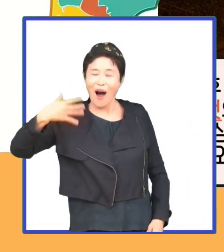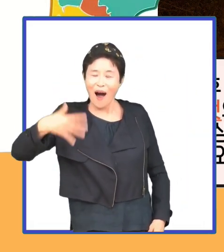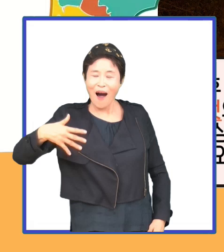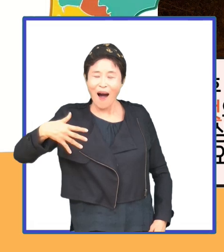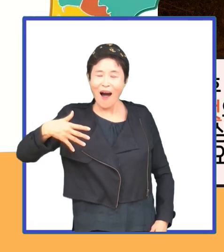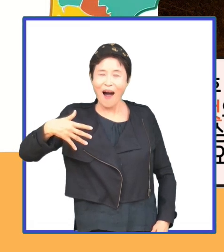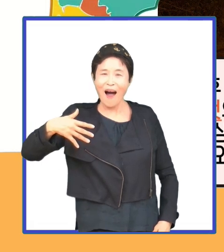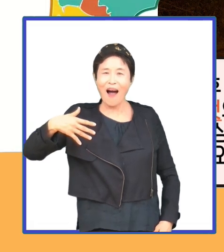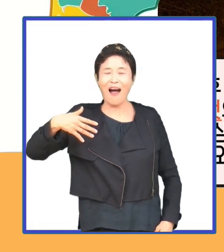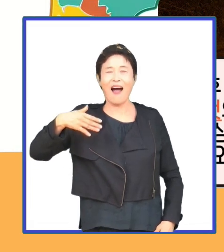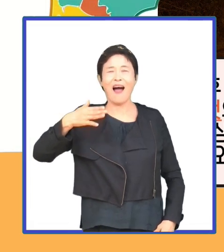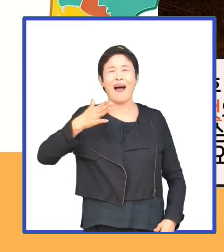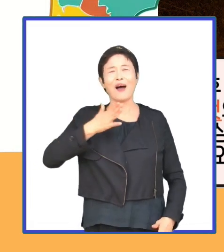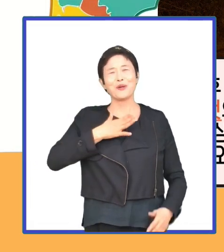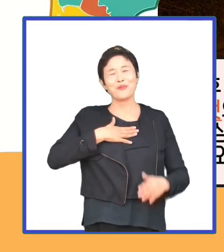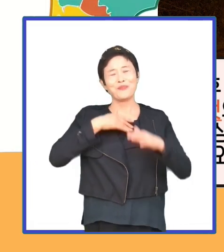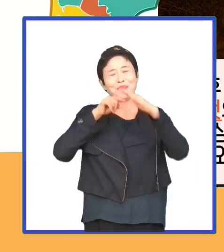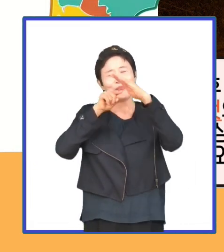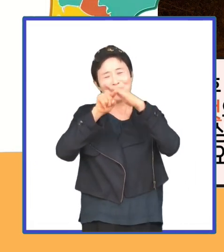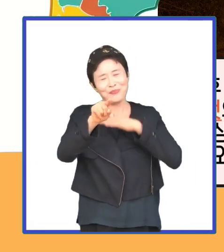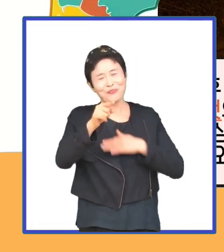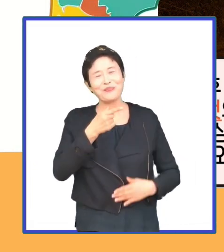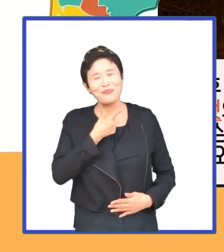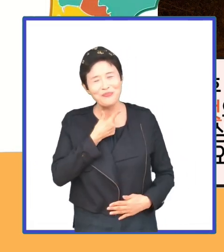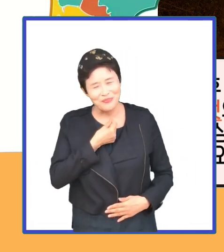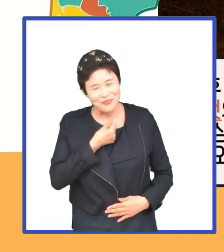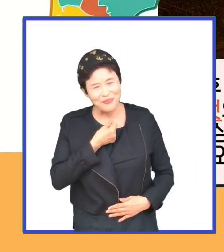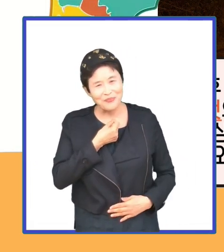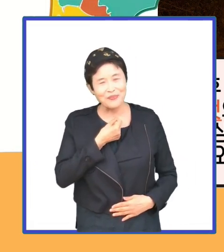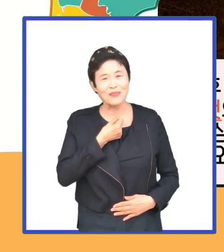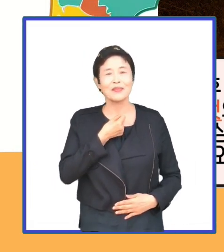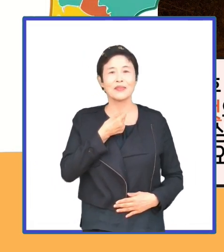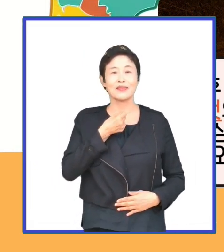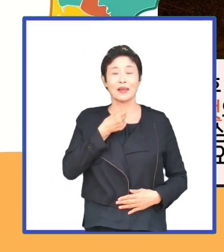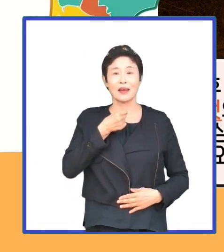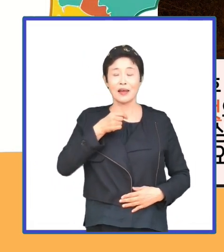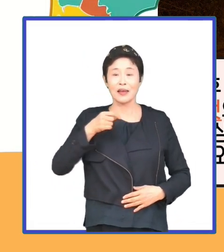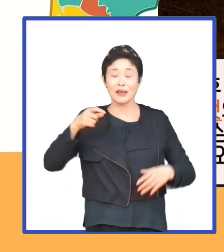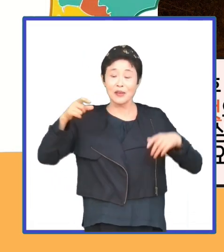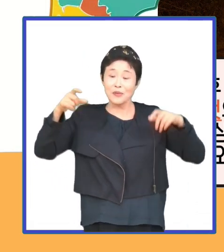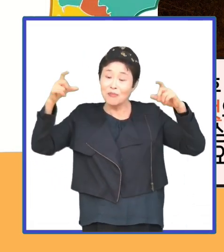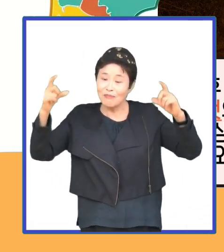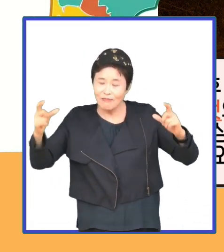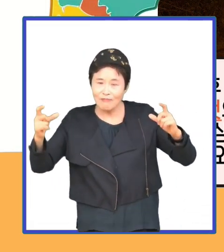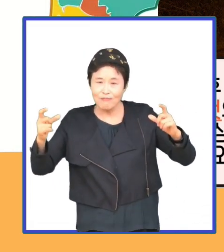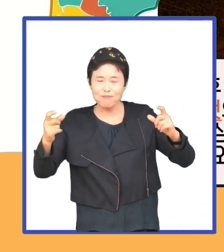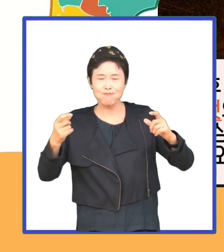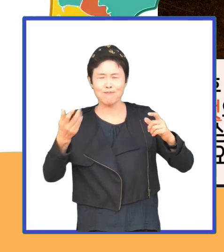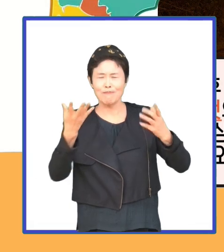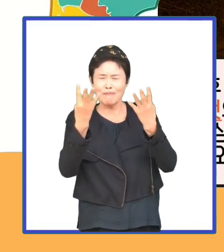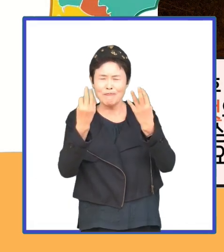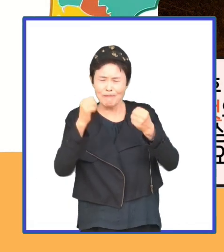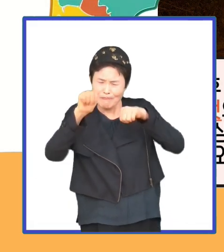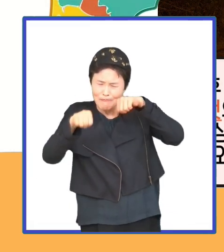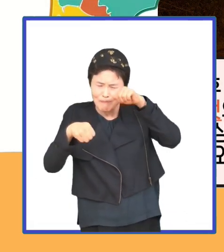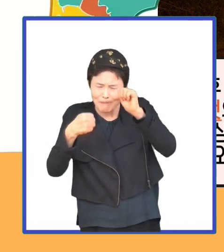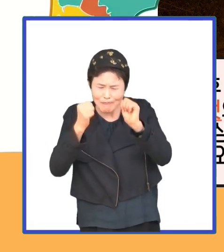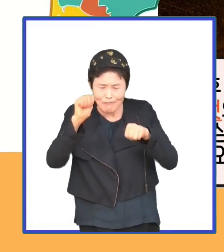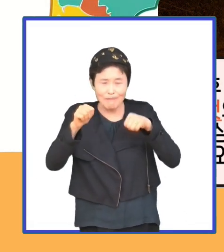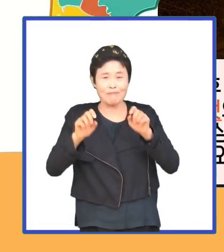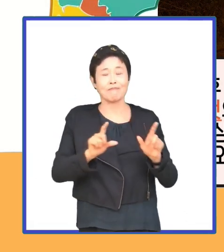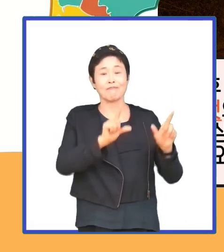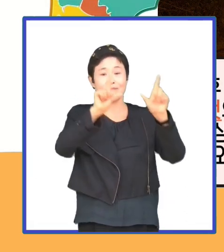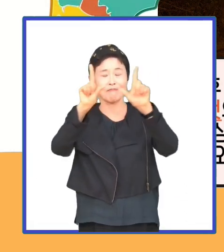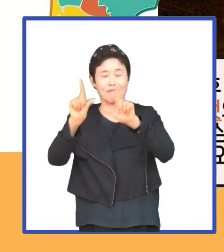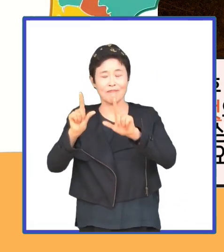한번 가보고 싶은데요. 이러한 판타날 습지는 수천 종의 동물들이 생활하고 있는 하나의 거대한 생태계를